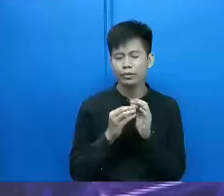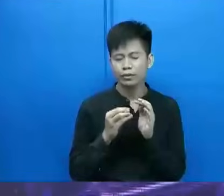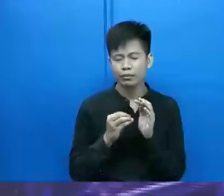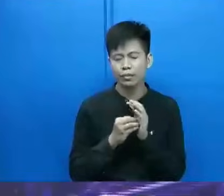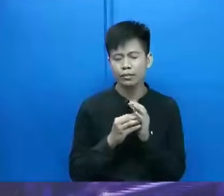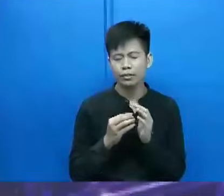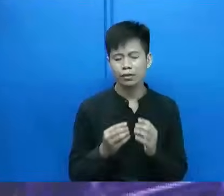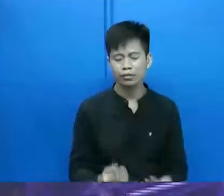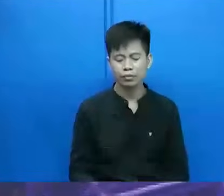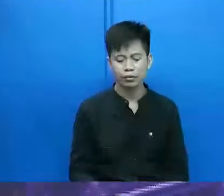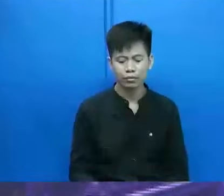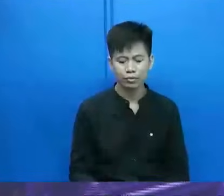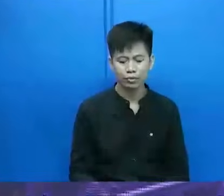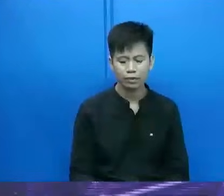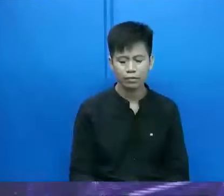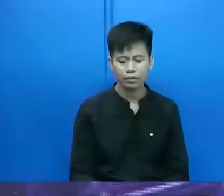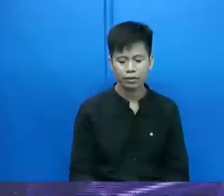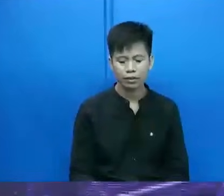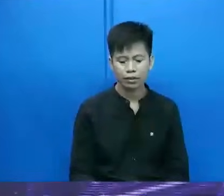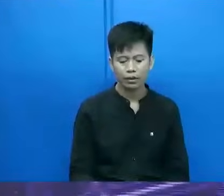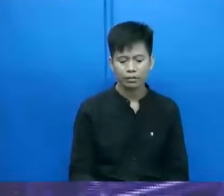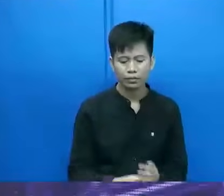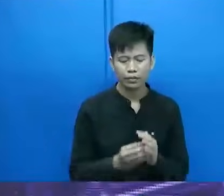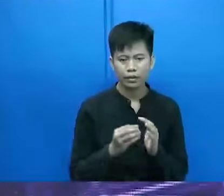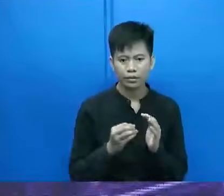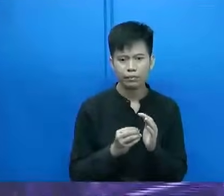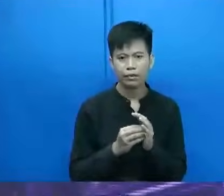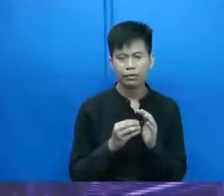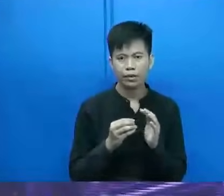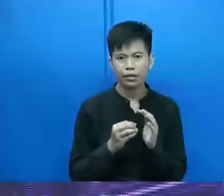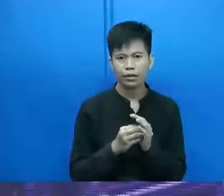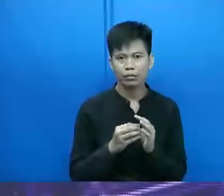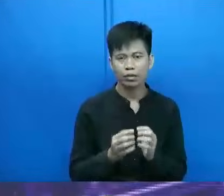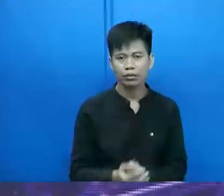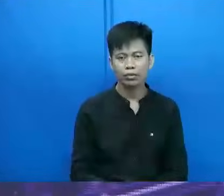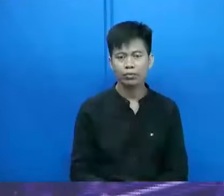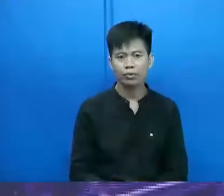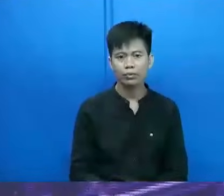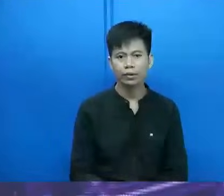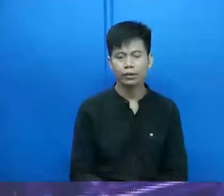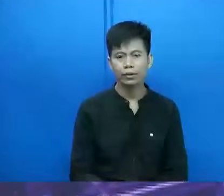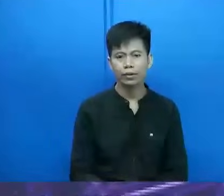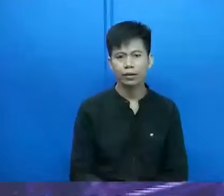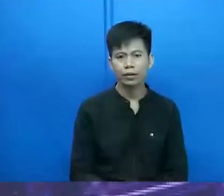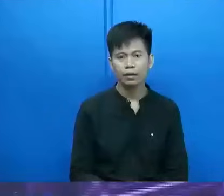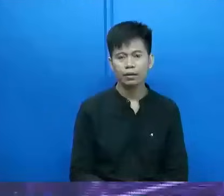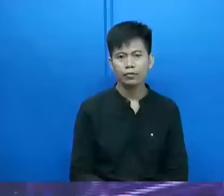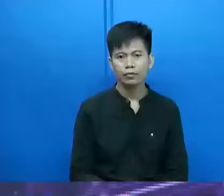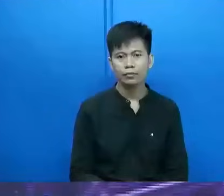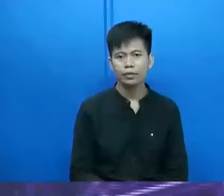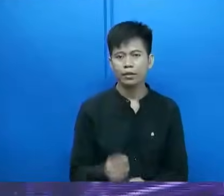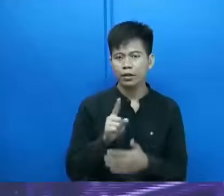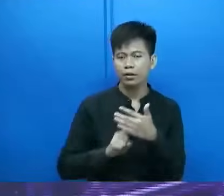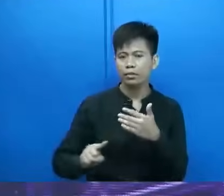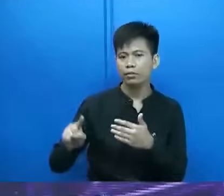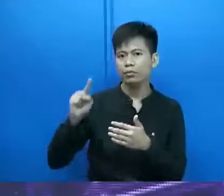Astaghfirullahaladzim, alladzi la ilaha illa huwa al-hayyul qayyum wa natubu ilayh. Astaghfirullahaladzim, alladzi la ilaha illa huwa al-hayyul qayyum wa natubu ilayh. La